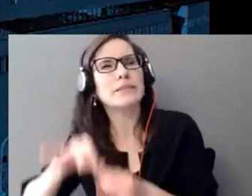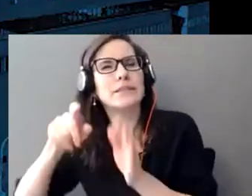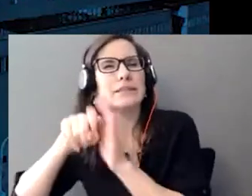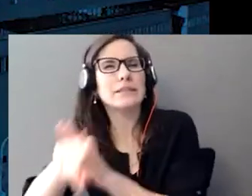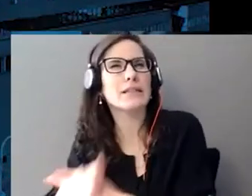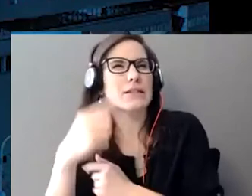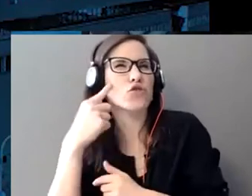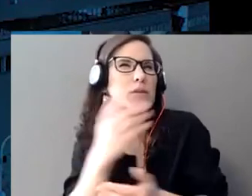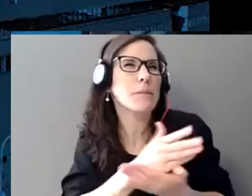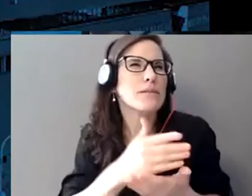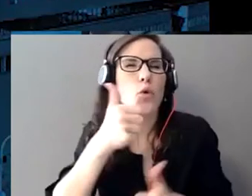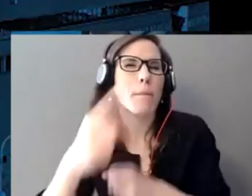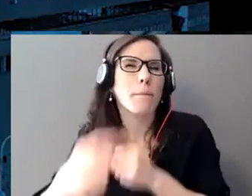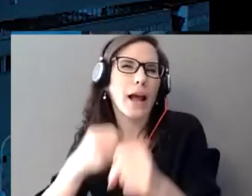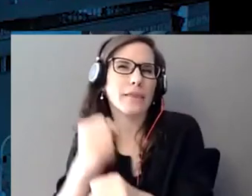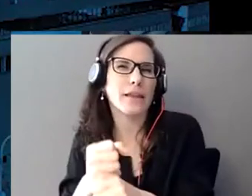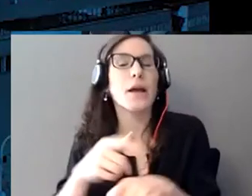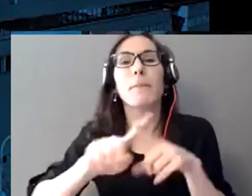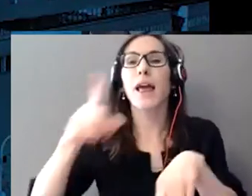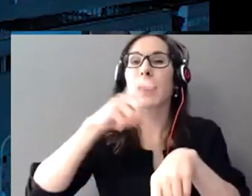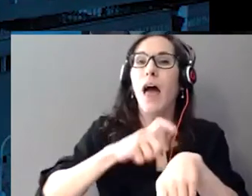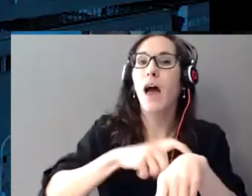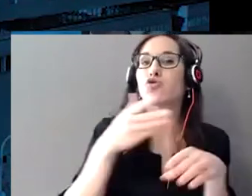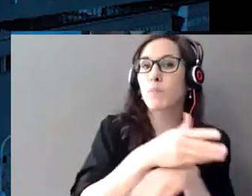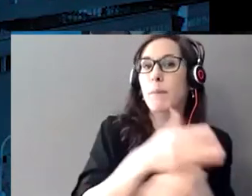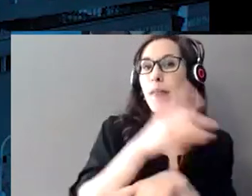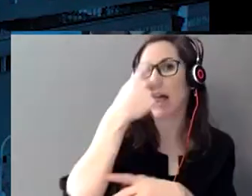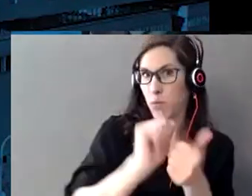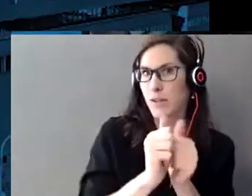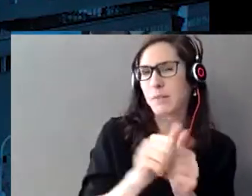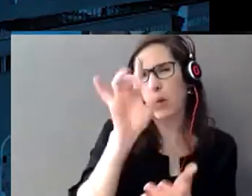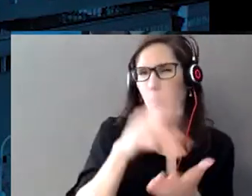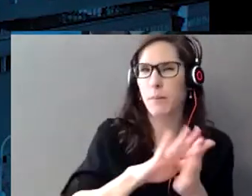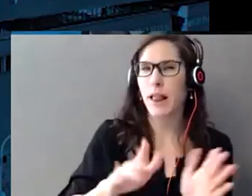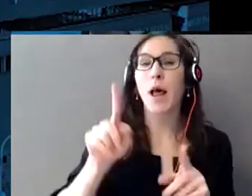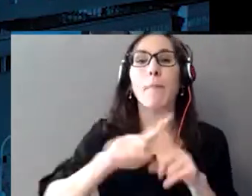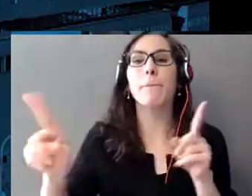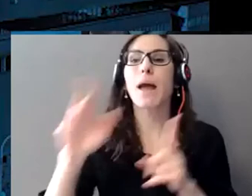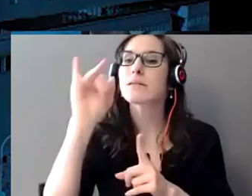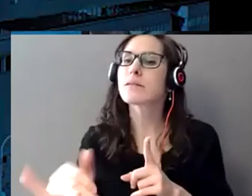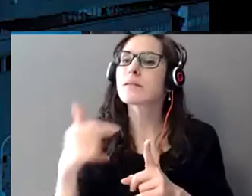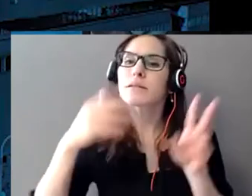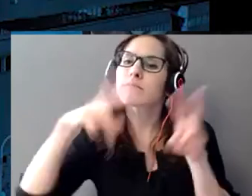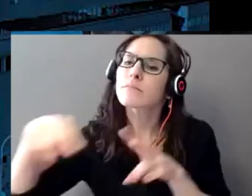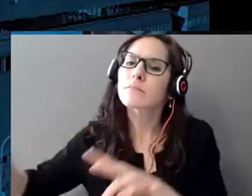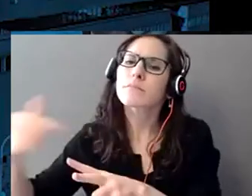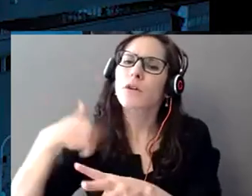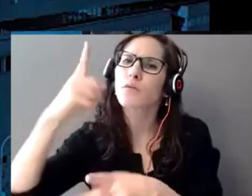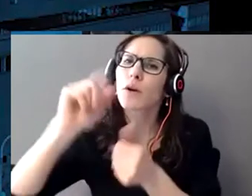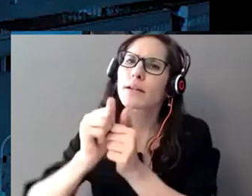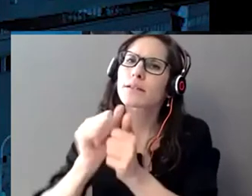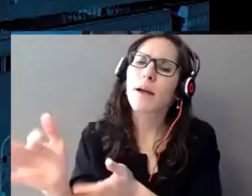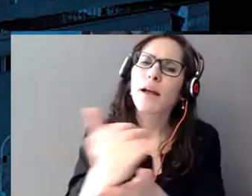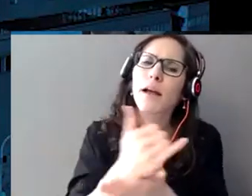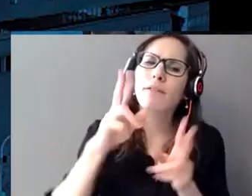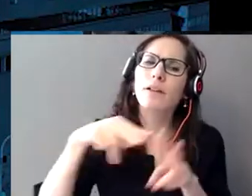du temps supplémentaire pour les passations d'examen or quand on fait la recension des passations d'examen la moitié des mises en place des